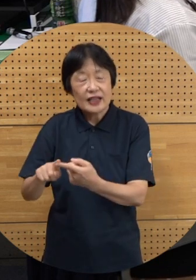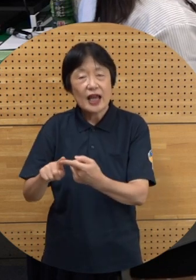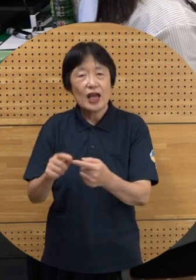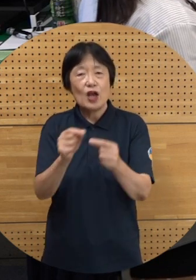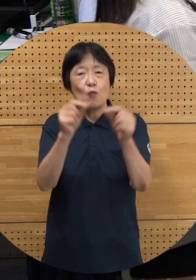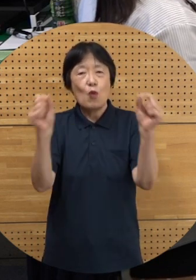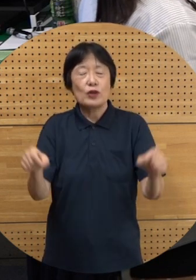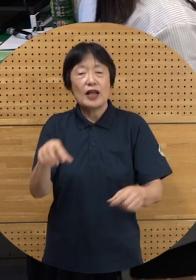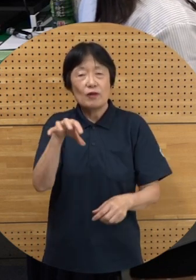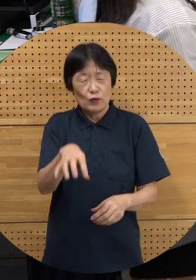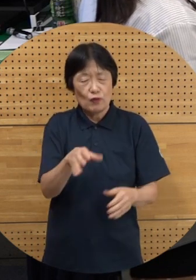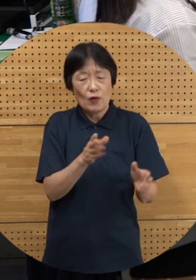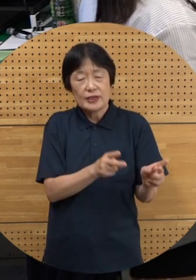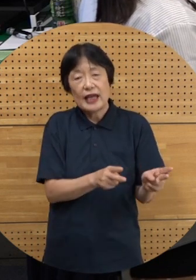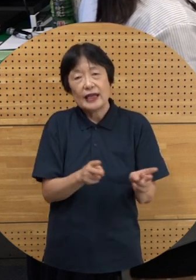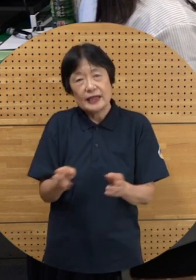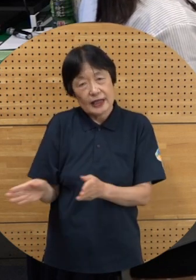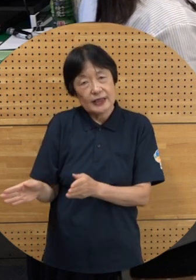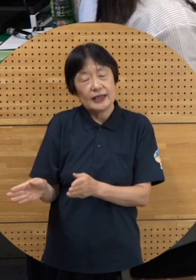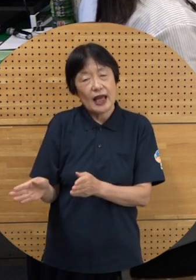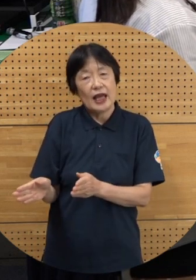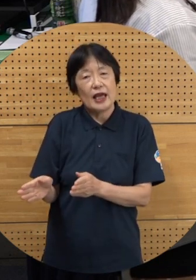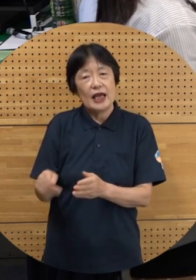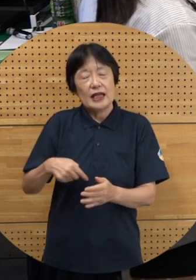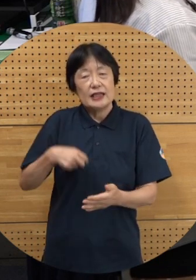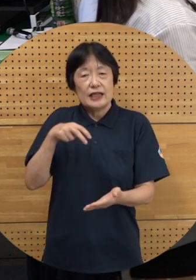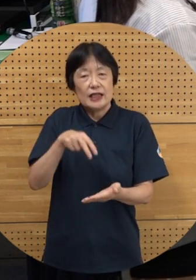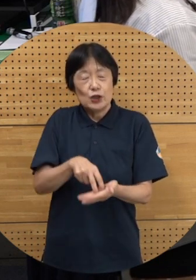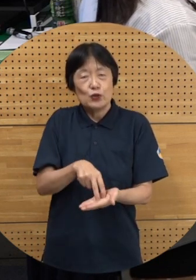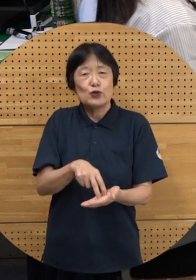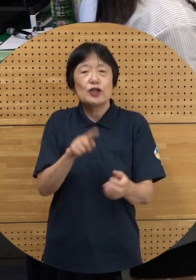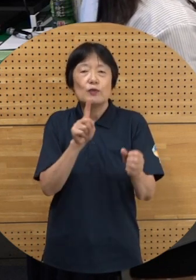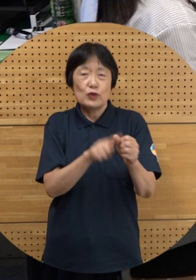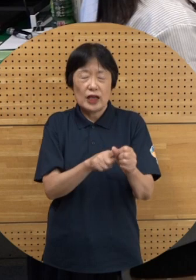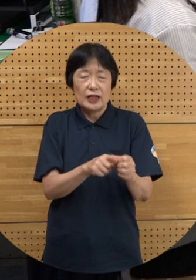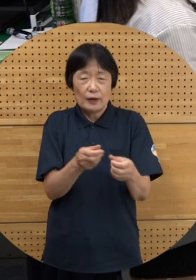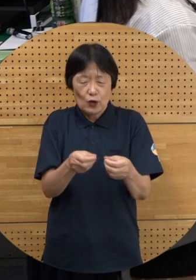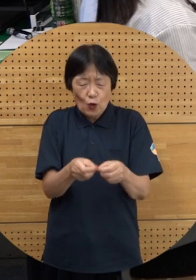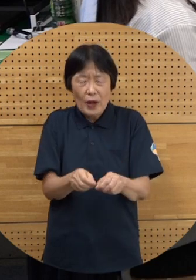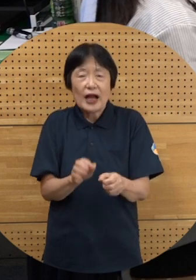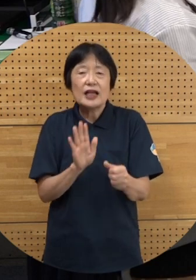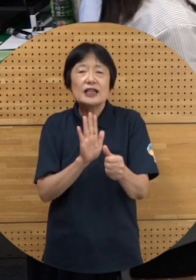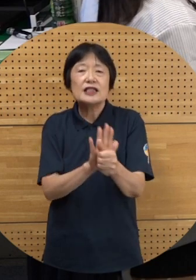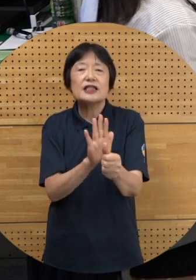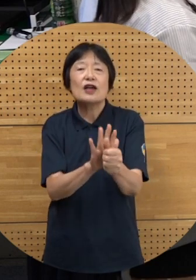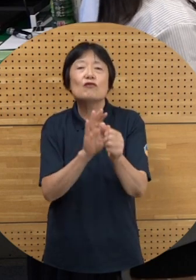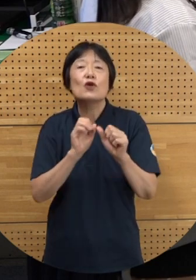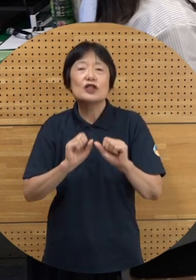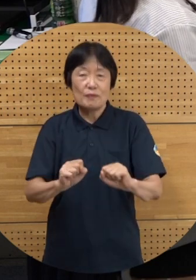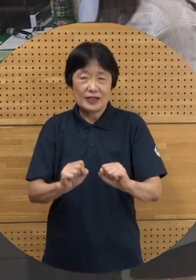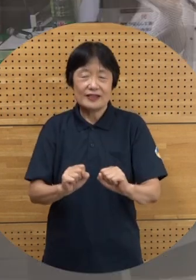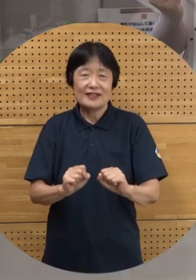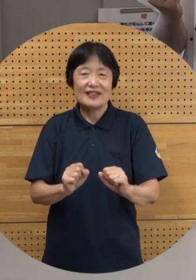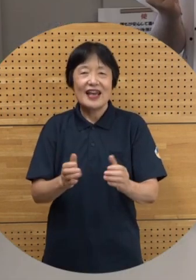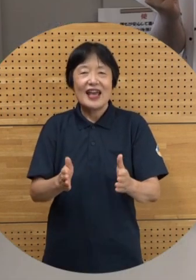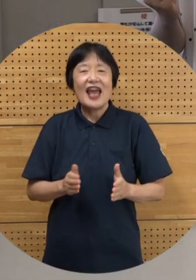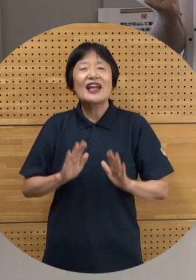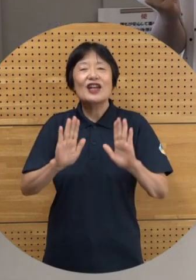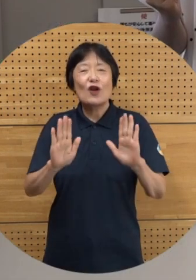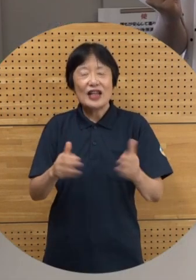題点や課題を整理し、自立に向けたきめ細かい支援を行います。 お気軽